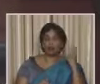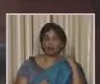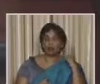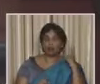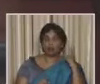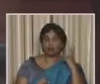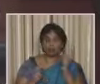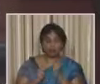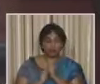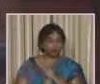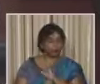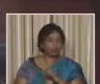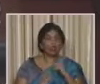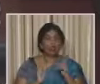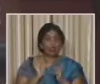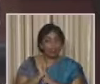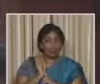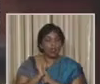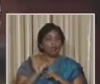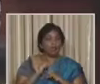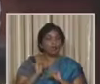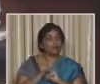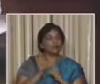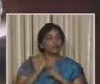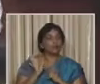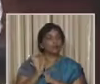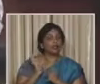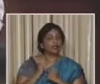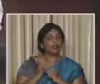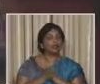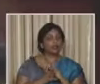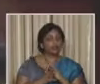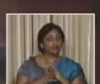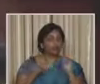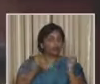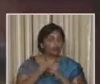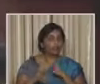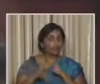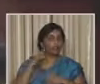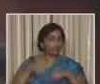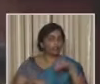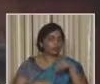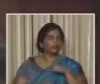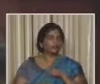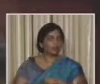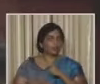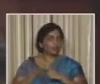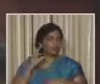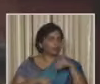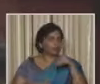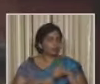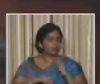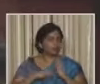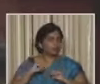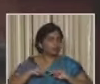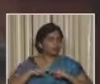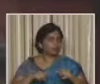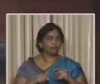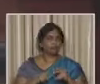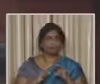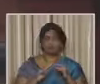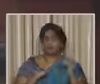அல்ல. லசந்த விக்ரமதுங்க படுகொலை ஒரு அரசியல் செயல்பாடு. அரசியல் செயற்பாட்டுக்கு அவர்கள் பங்களித்துள்ளார்கள்